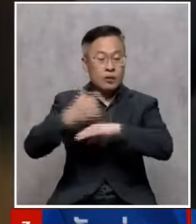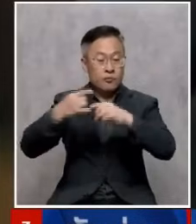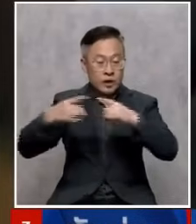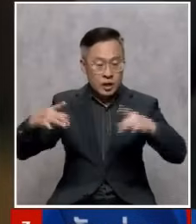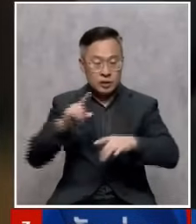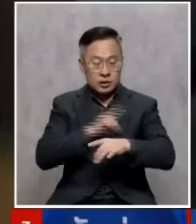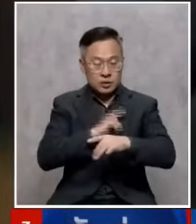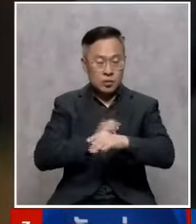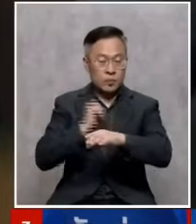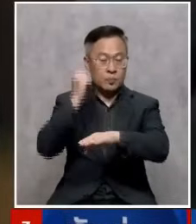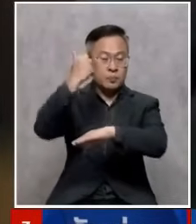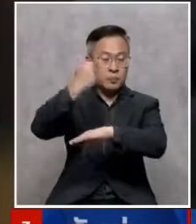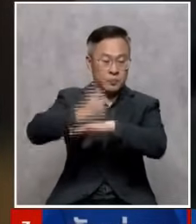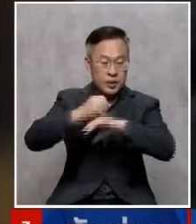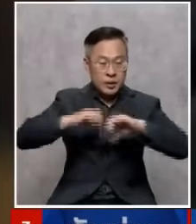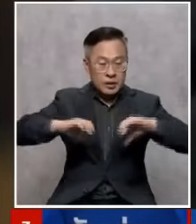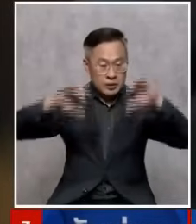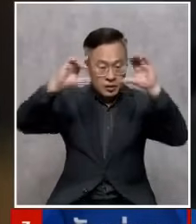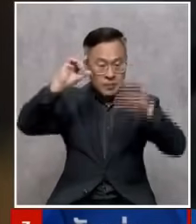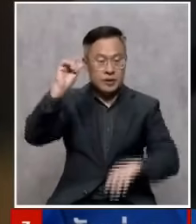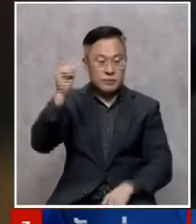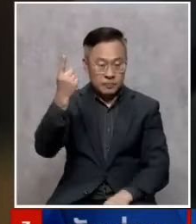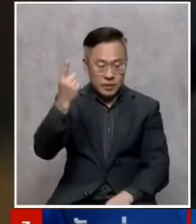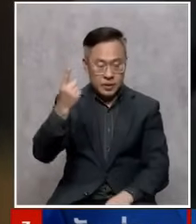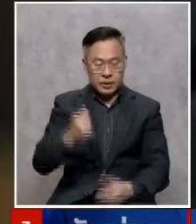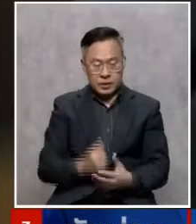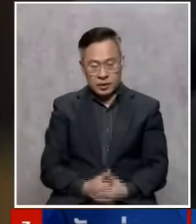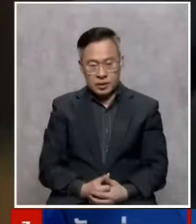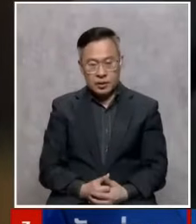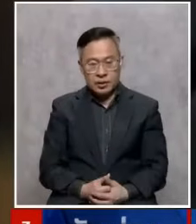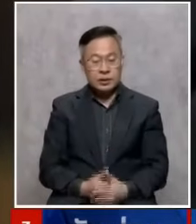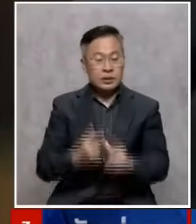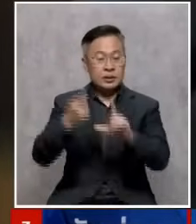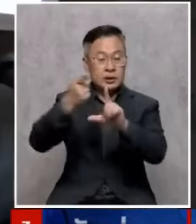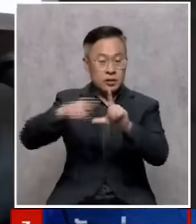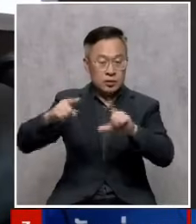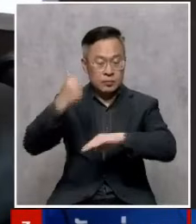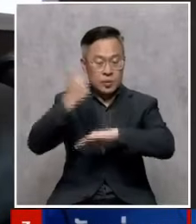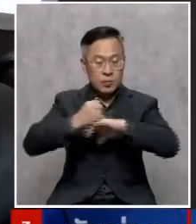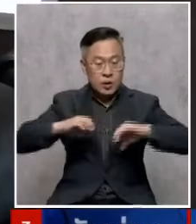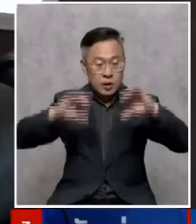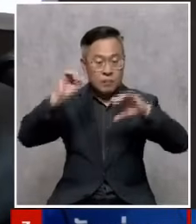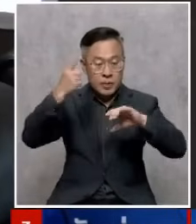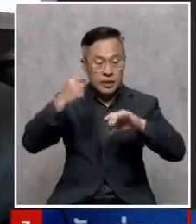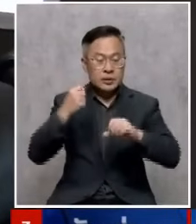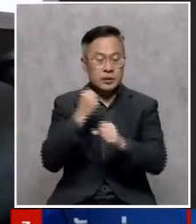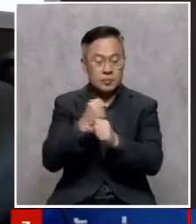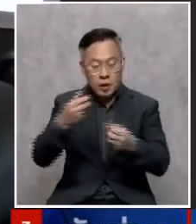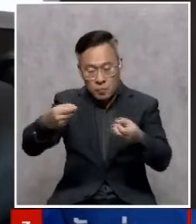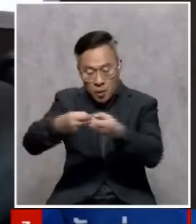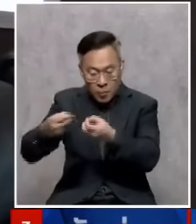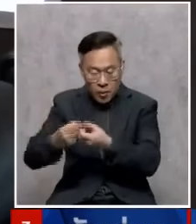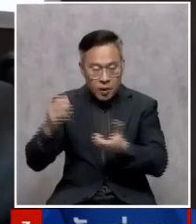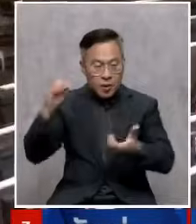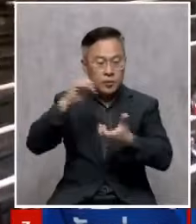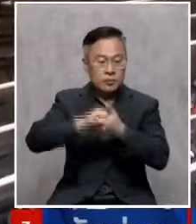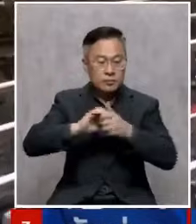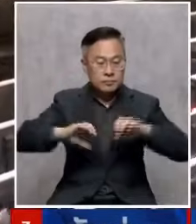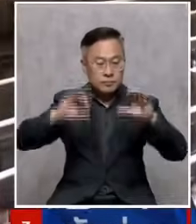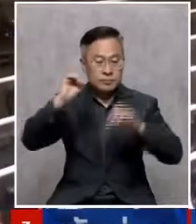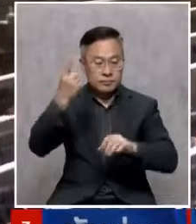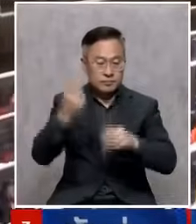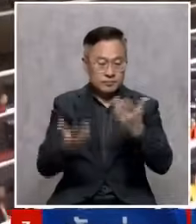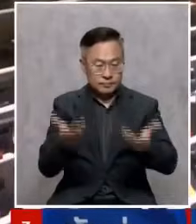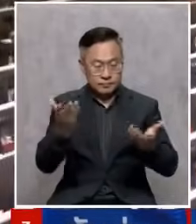ฝ่ายเคลื่อนไหวที่จะนำการจัดตั้งรัฐบาลชุดใหม่ขึ้นนั่นคือพรรคก้าวไกลจะประกาศเดินหน้าจัดตั้งรัฐบาลนั่นเอง